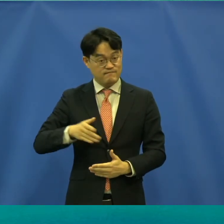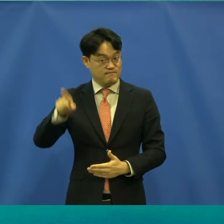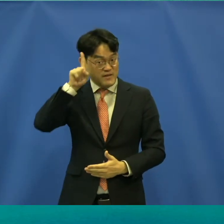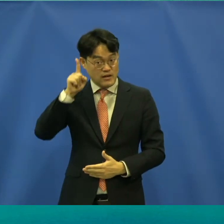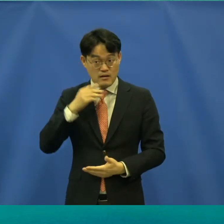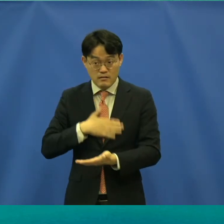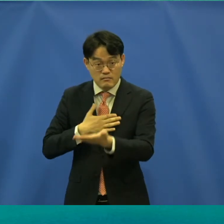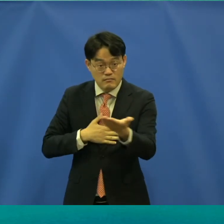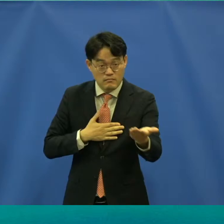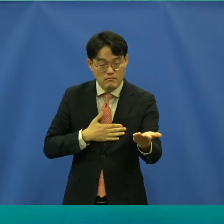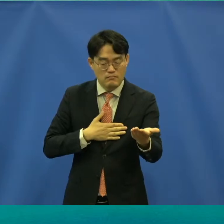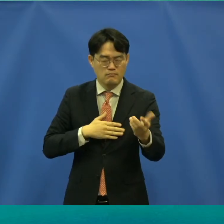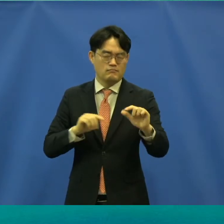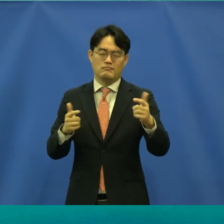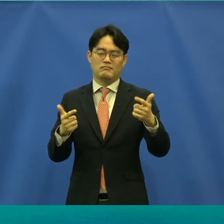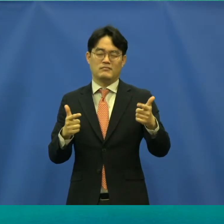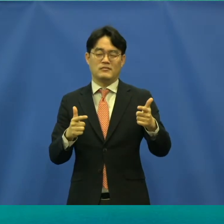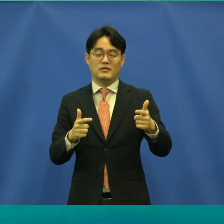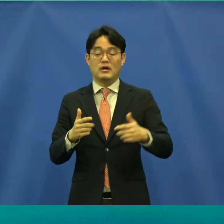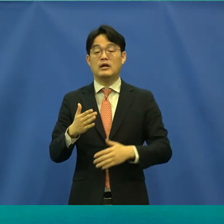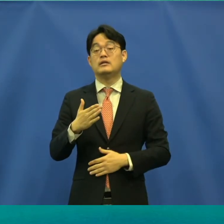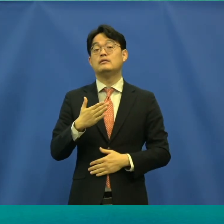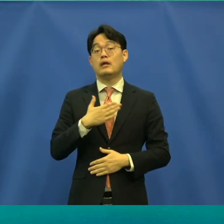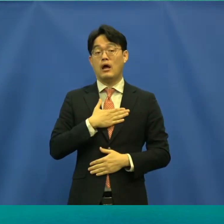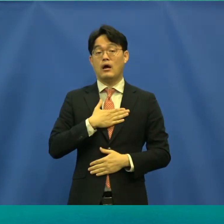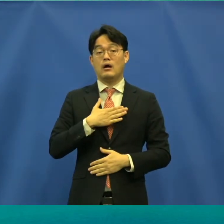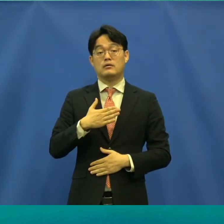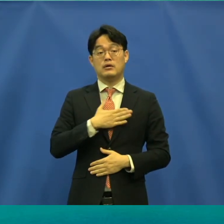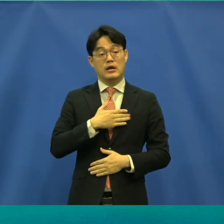나를 모른다. 참 안타까운 얘기죠, 사실은.